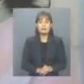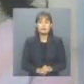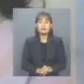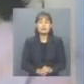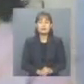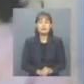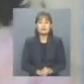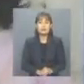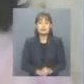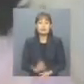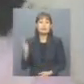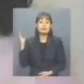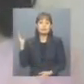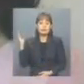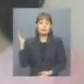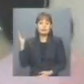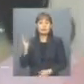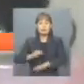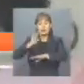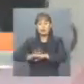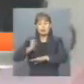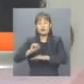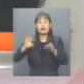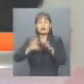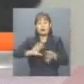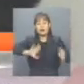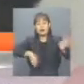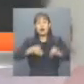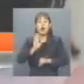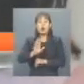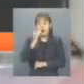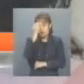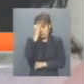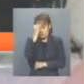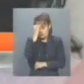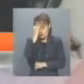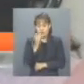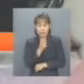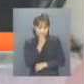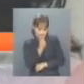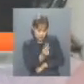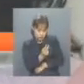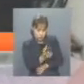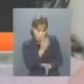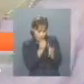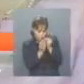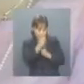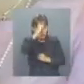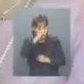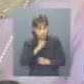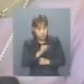คายาโกะอากิโมโตะผู้เชี่ยวชาญด้านนาฏศิลป์ญี่ปุ่นทั้งยังศึกษาศาสตร์การแสดงของไทยอย่างแตกฉานเห็นว่าการแสด